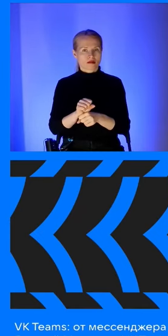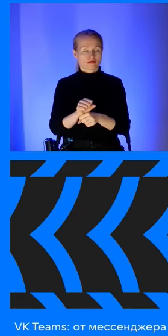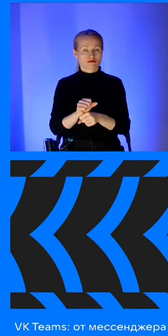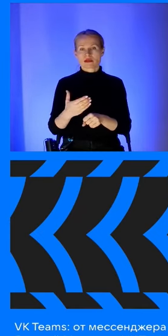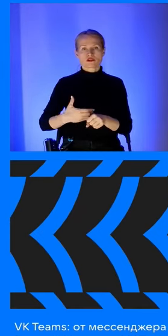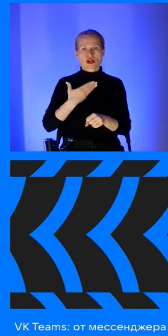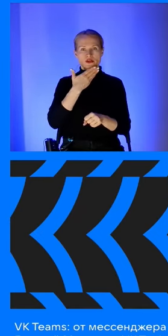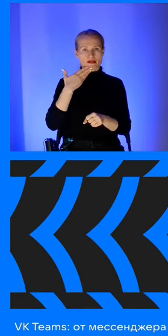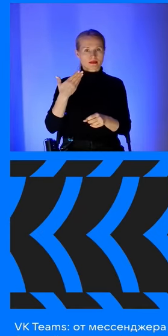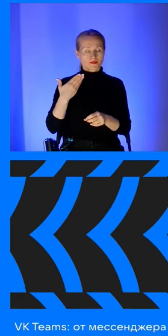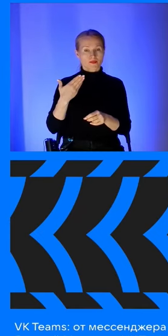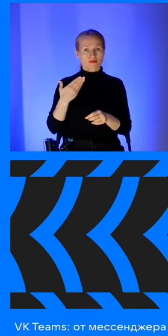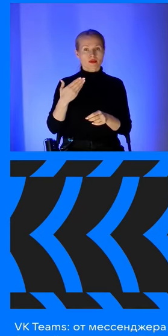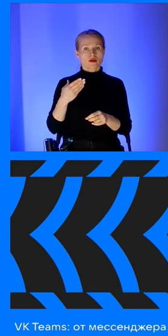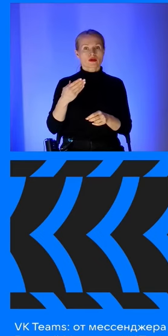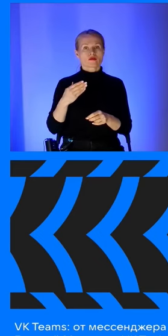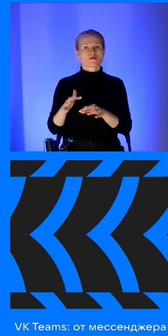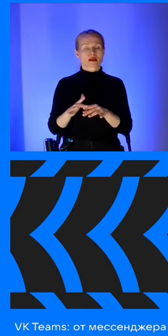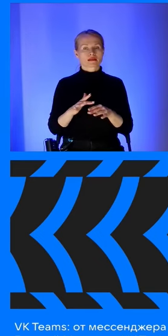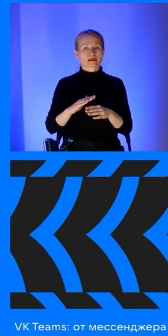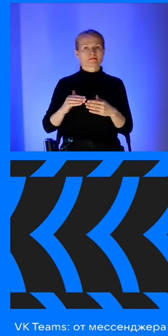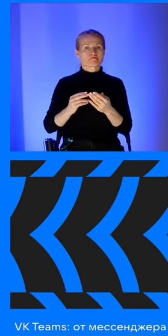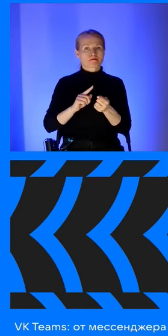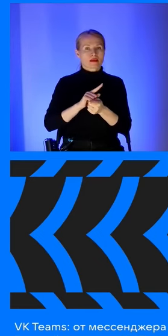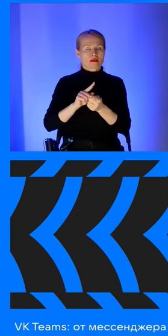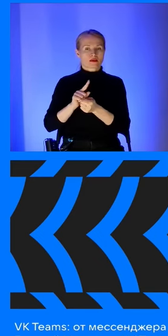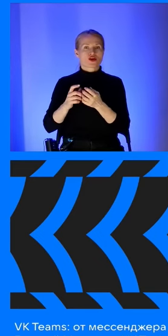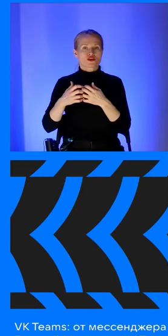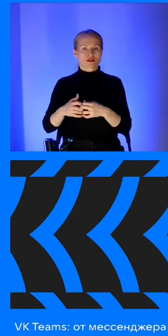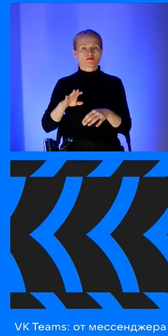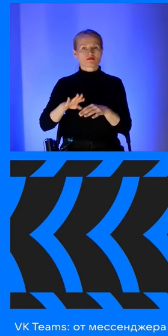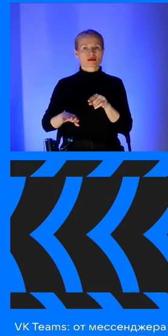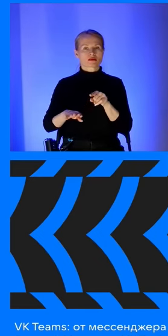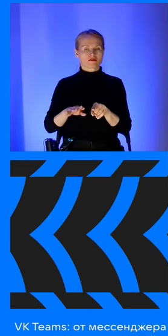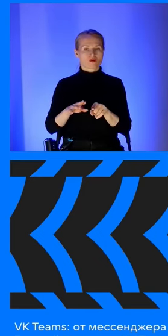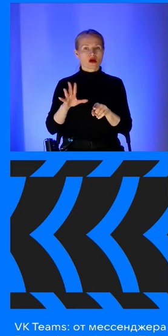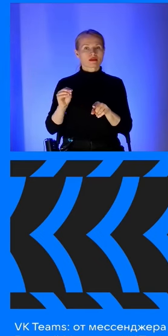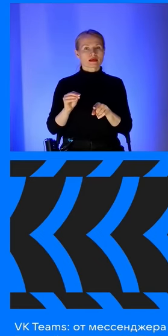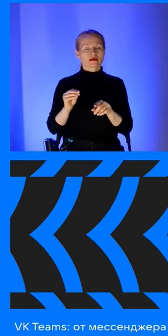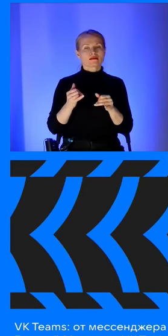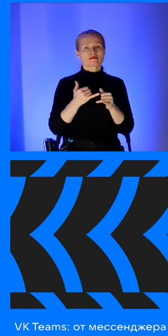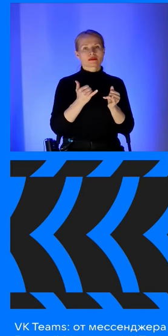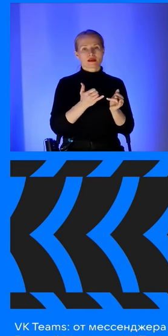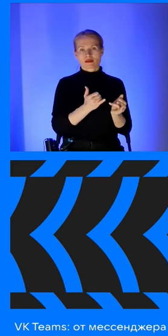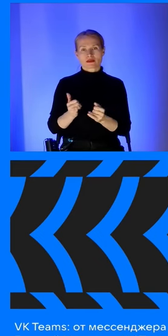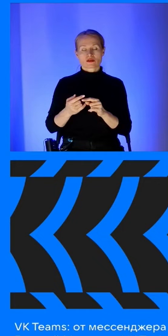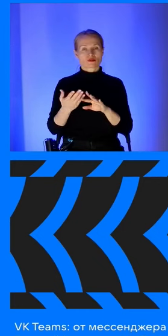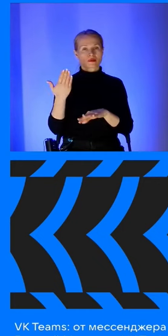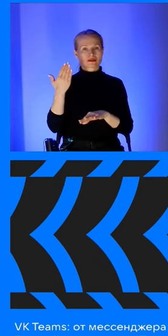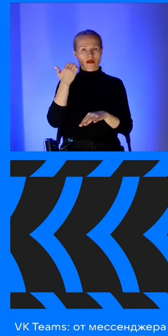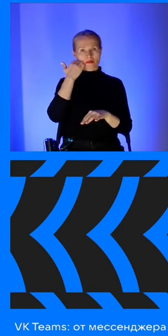страшного, процесс, во-первых, завершится без него, во-вторых, все сервисы, которые придут в старый, зайдя за